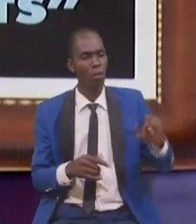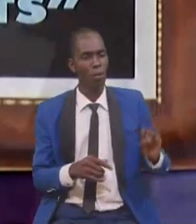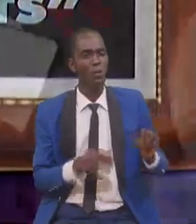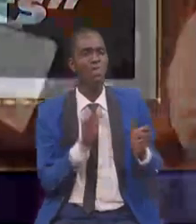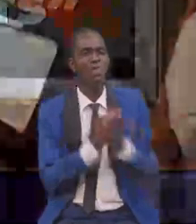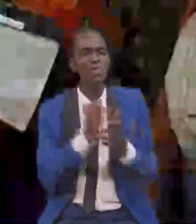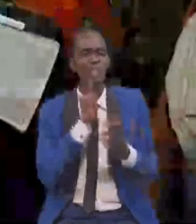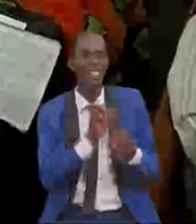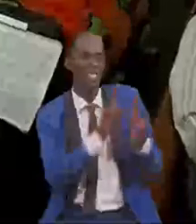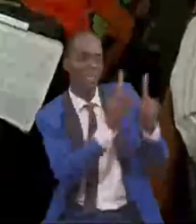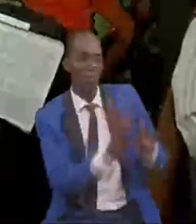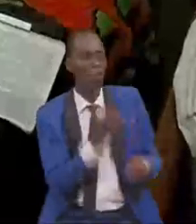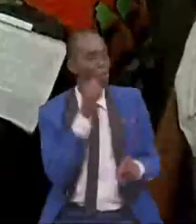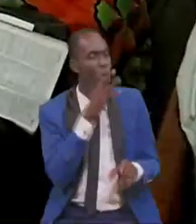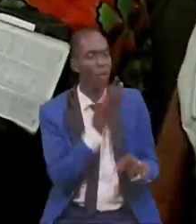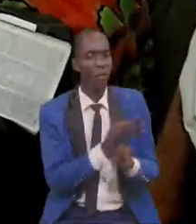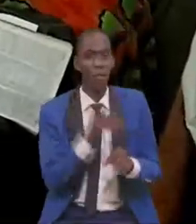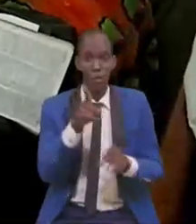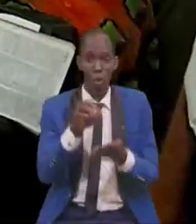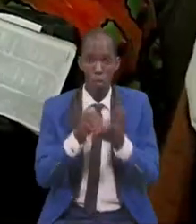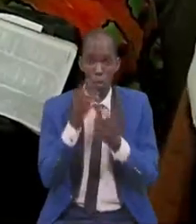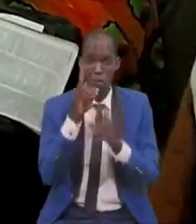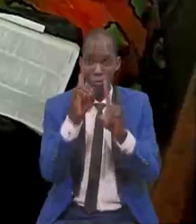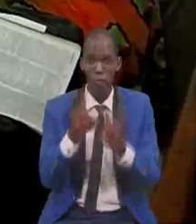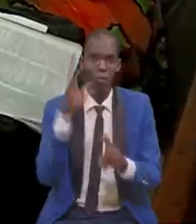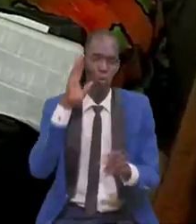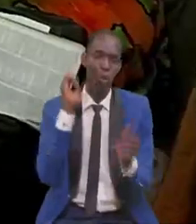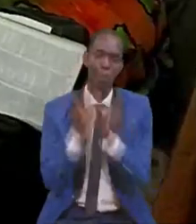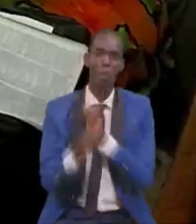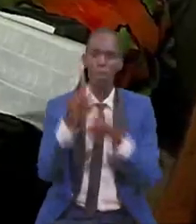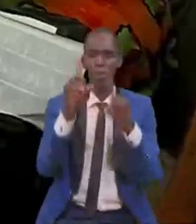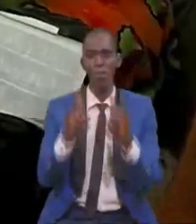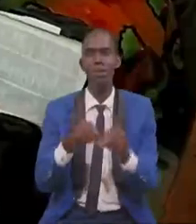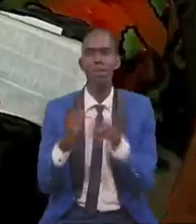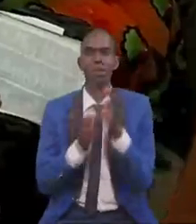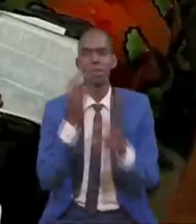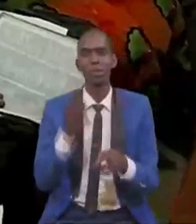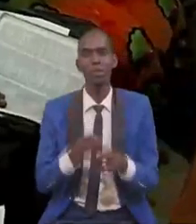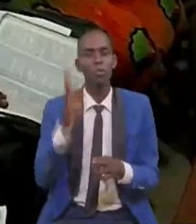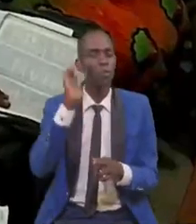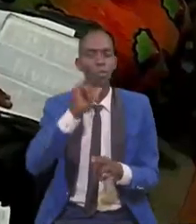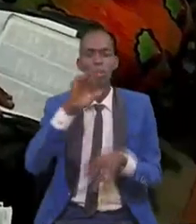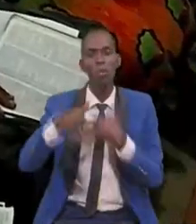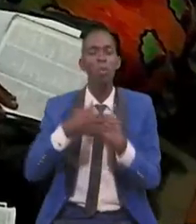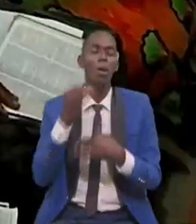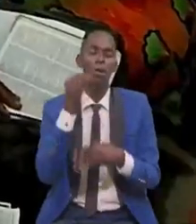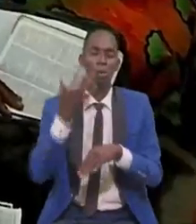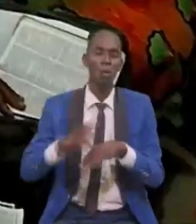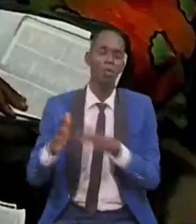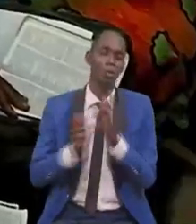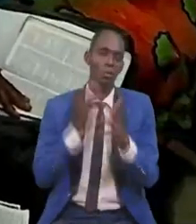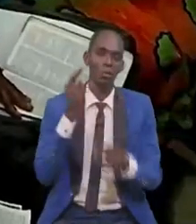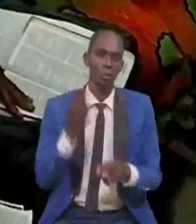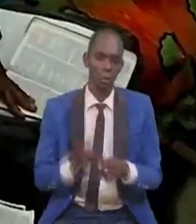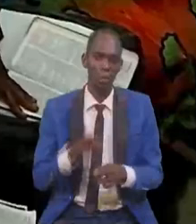chiens. C'est l'épreuve de sa foi. Vous allez réussir à ce test-là. N'allez pas rentrer à la maison les